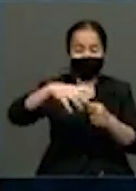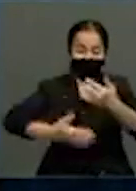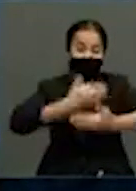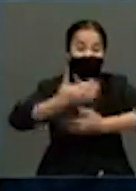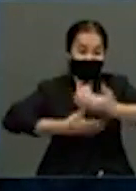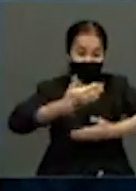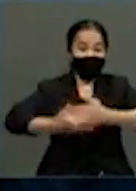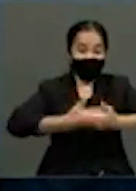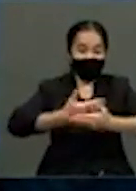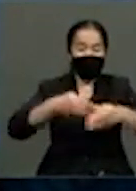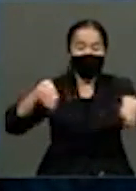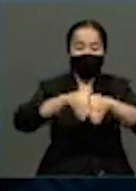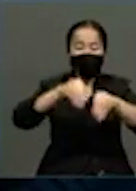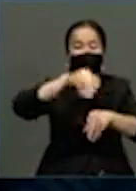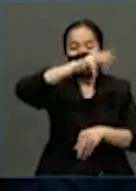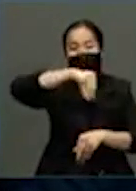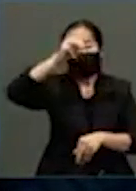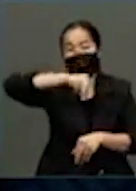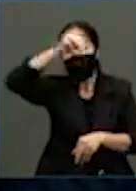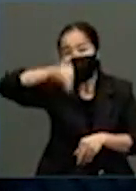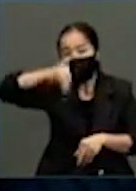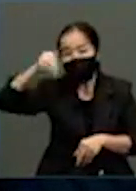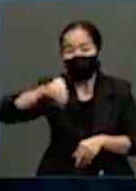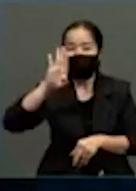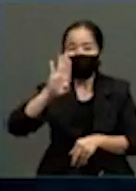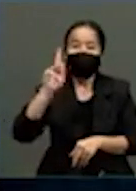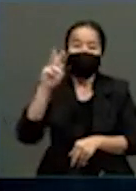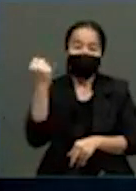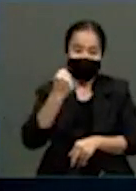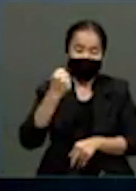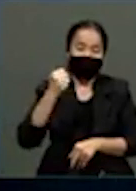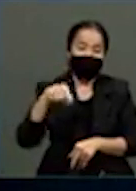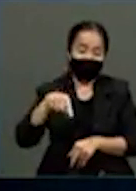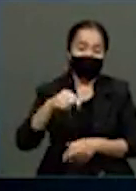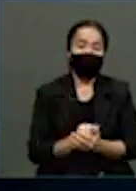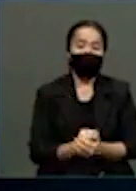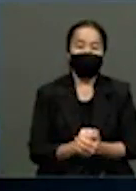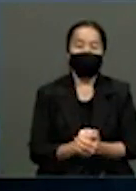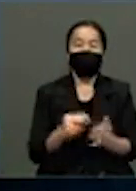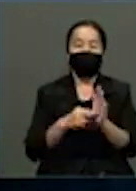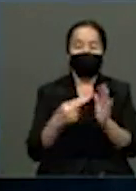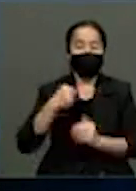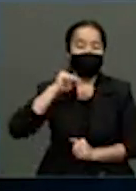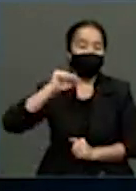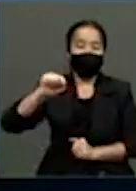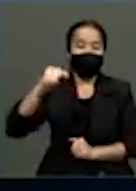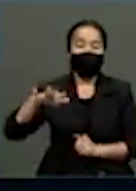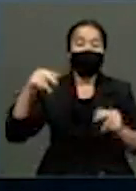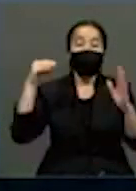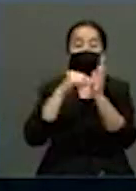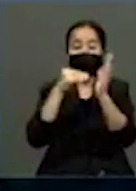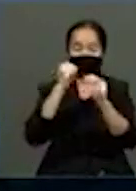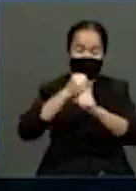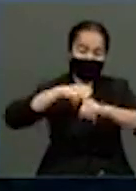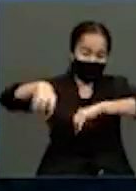ฐานะผอ.สบค.ให้เนื่องจากทางผอ.สบค.ได้สั่งการให้กรุงเทพมหานครเนี่ยบริห